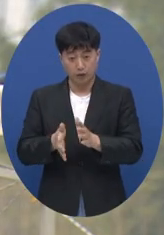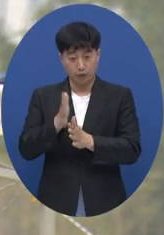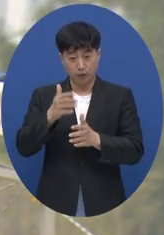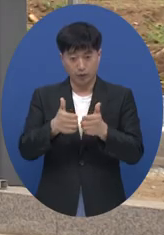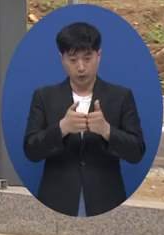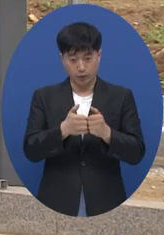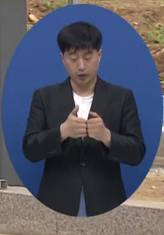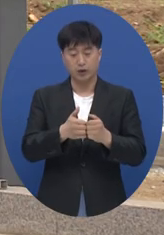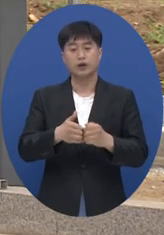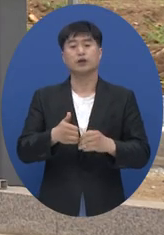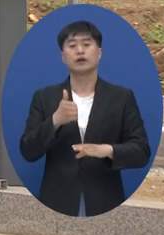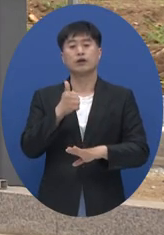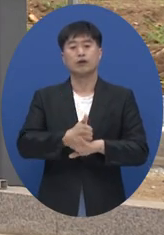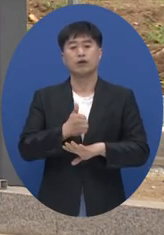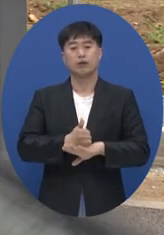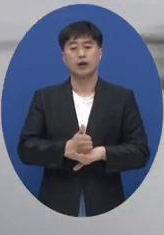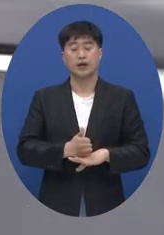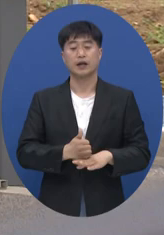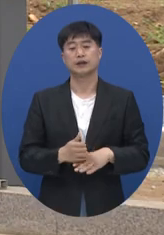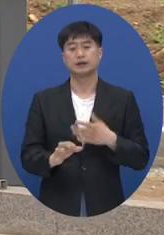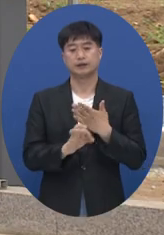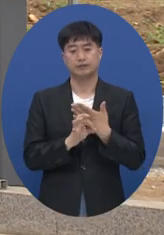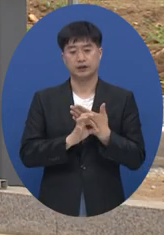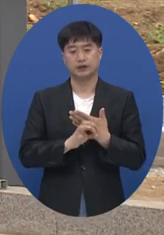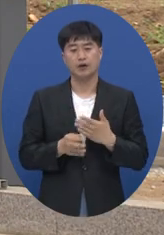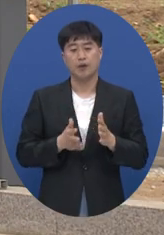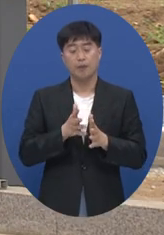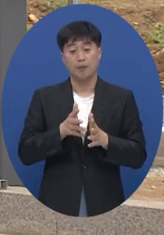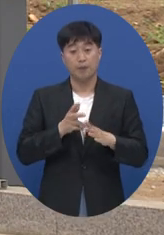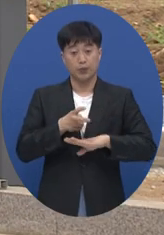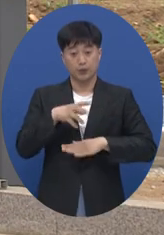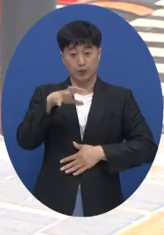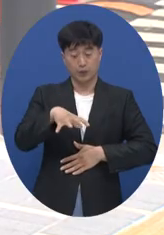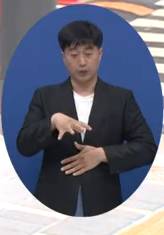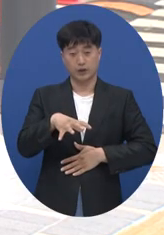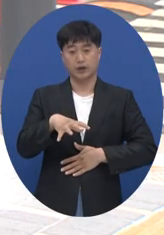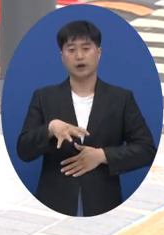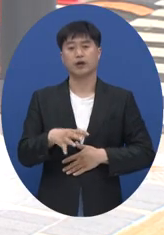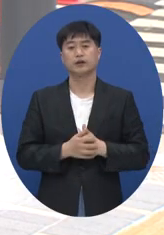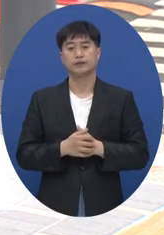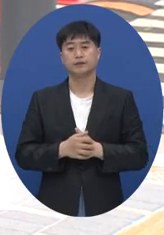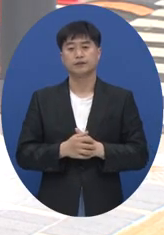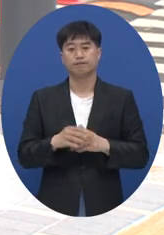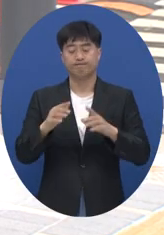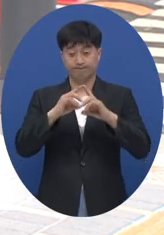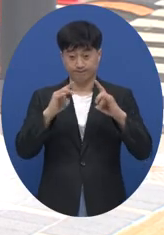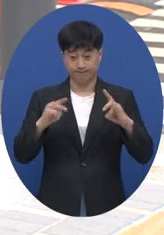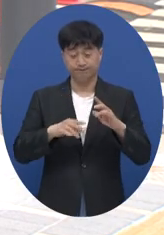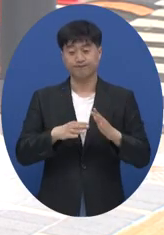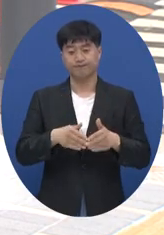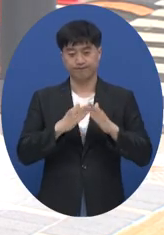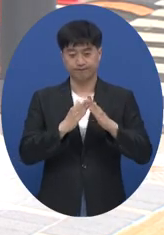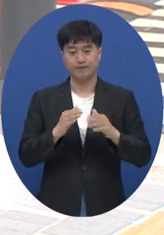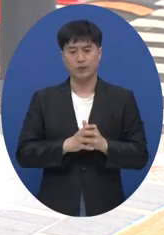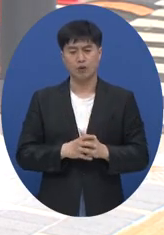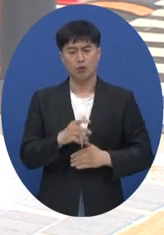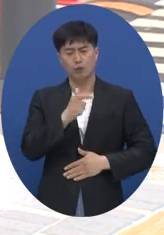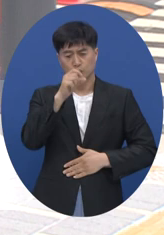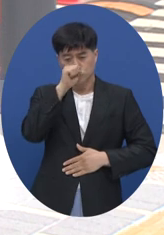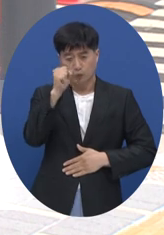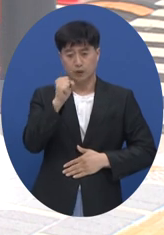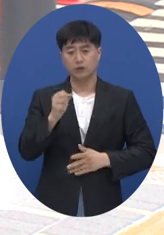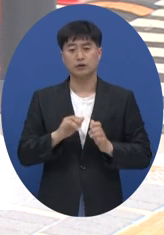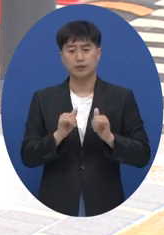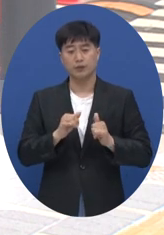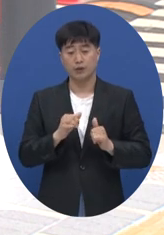맞댄 끝에 임치 정류장의 그늘 맛과 노선안내도 가사 추 됐습니다 너무 좋으시구요 이렇게 본인들의 목소리가